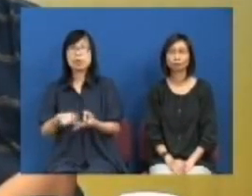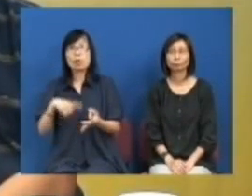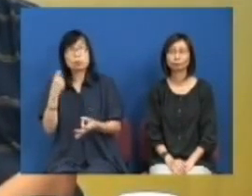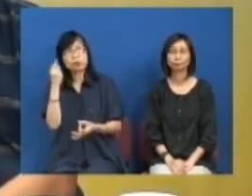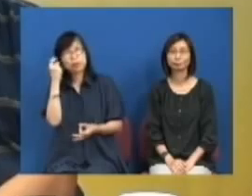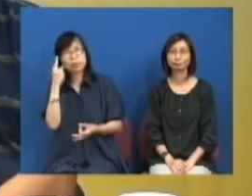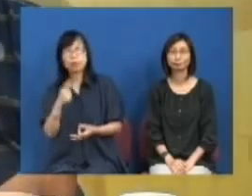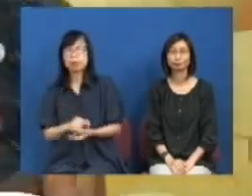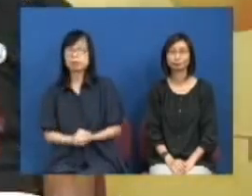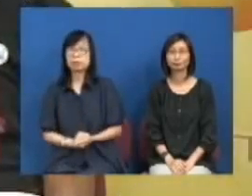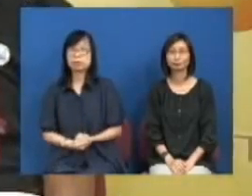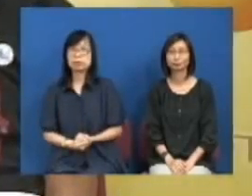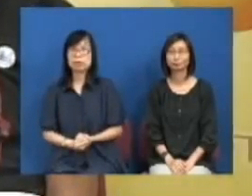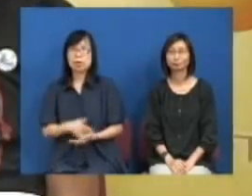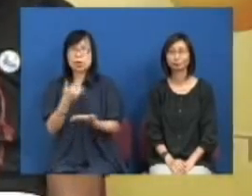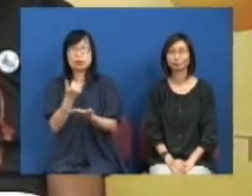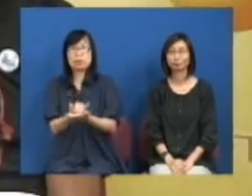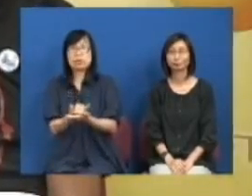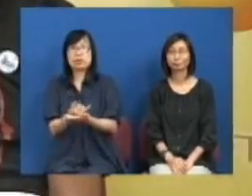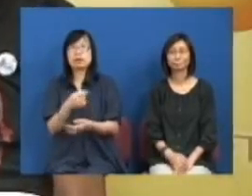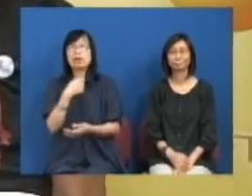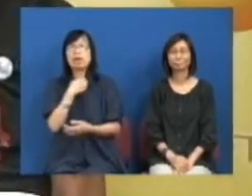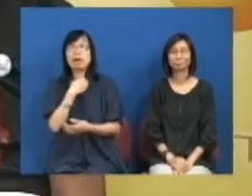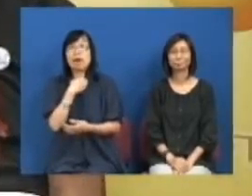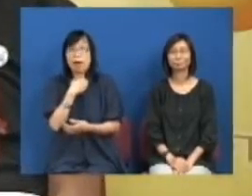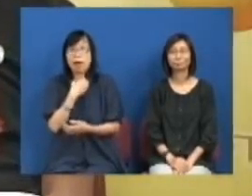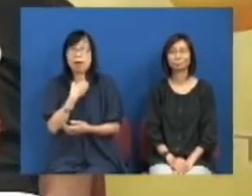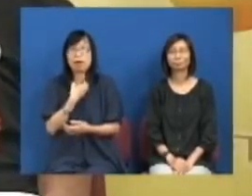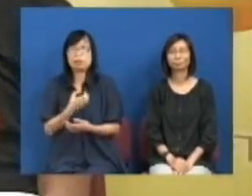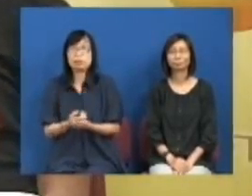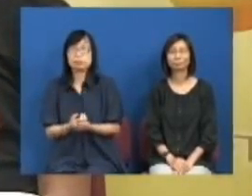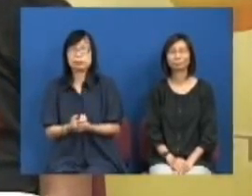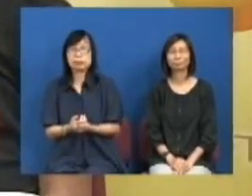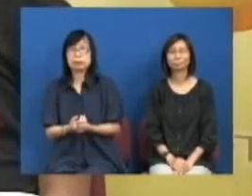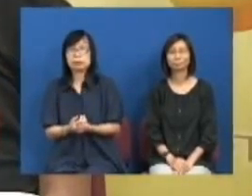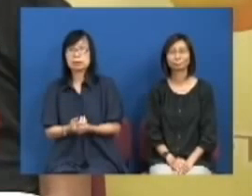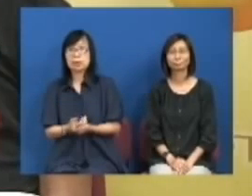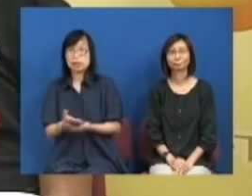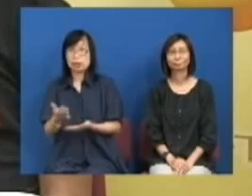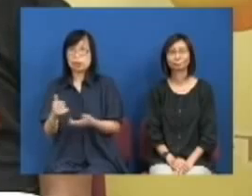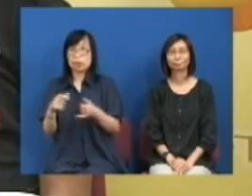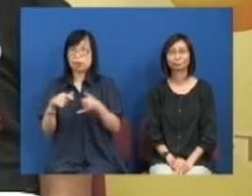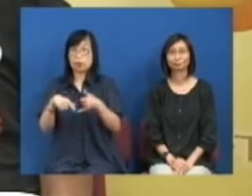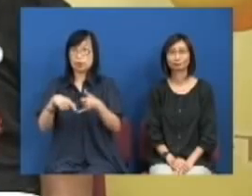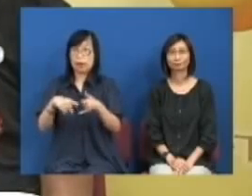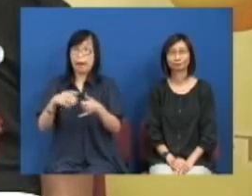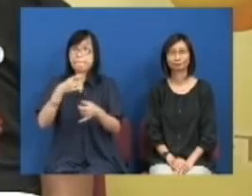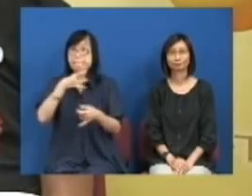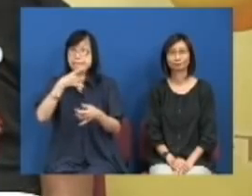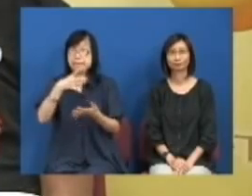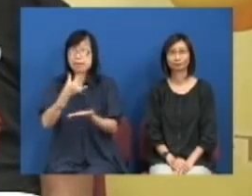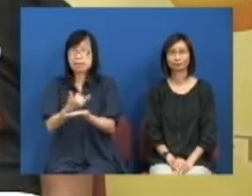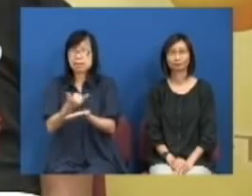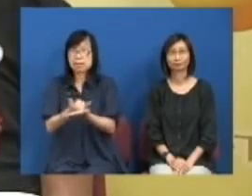咁又因為咁咧，好多死咗人又卡住啦，都有份啦。即係嗰個人喺司徒華未死之前